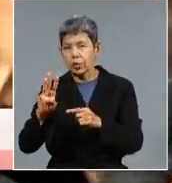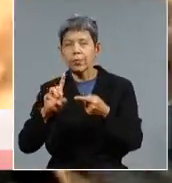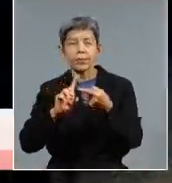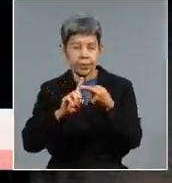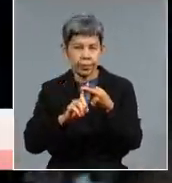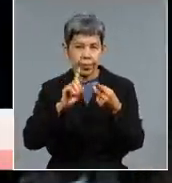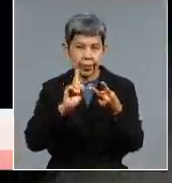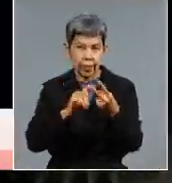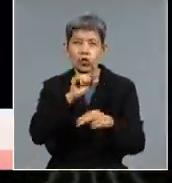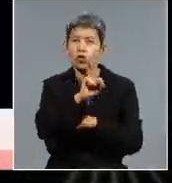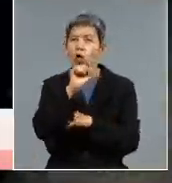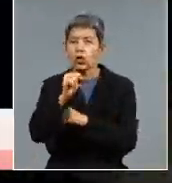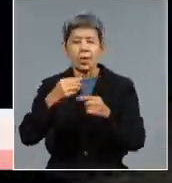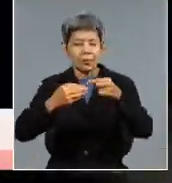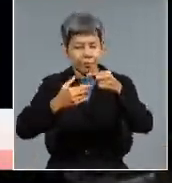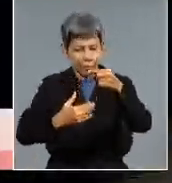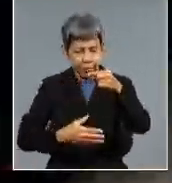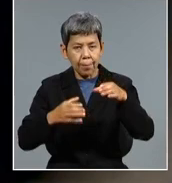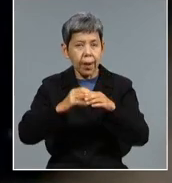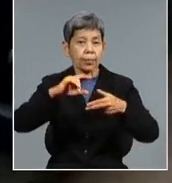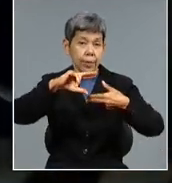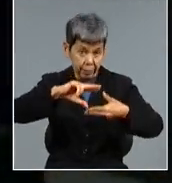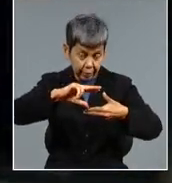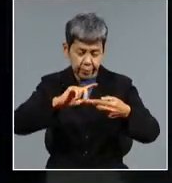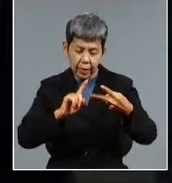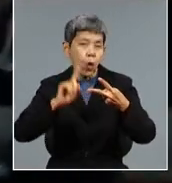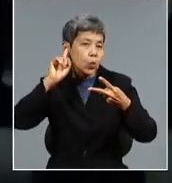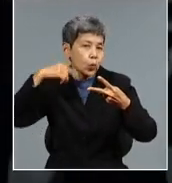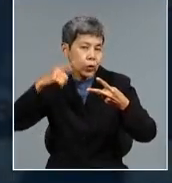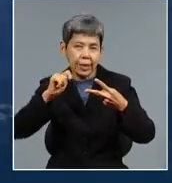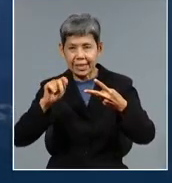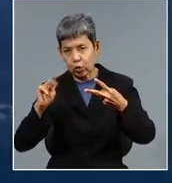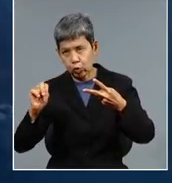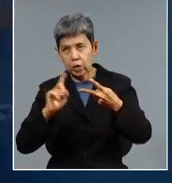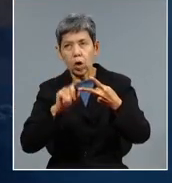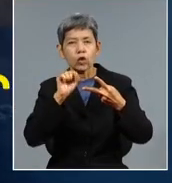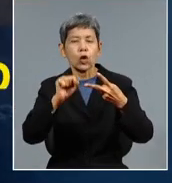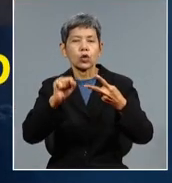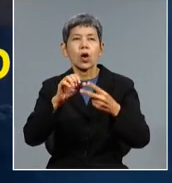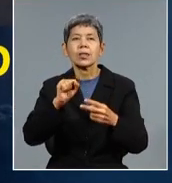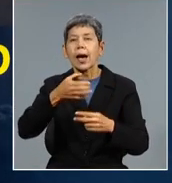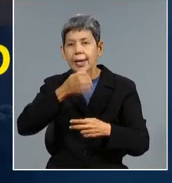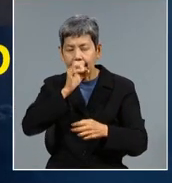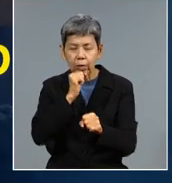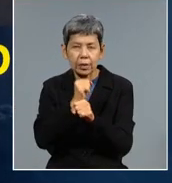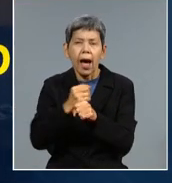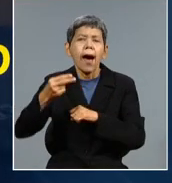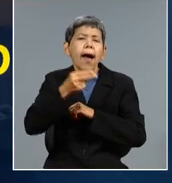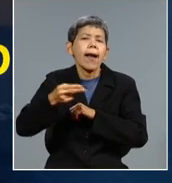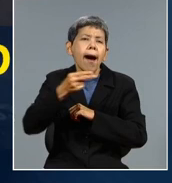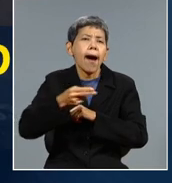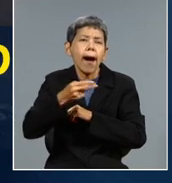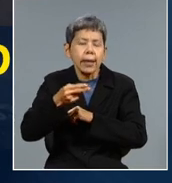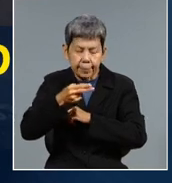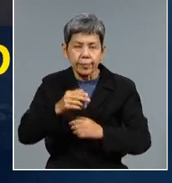รเป็นส.ส.บัญชีรายชื่อของพรรคและนางสาวตรีนุชเทียนทองส.ส.สระแก้วเป็นหลานสาวของคุณเสนอเ